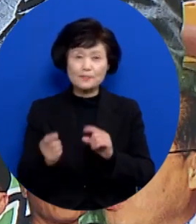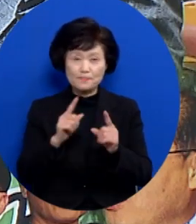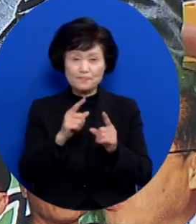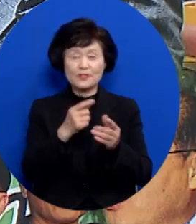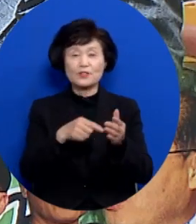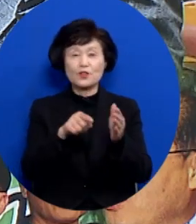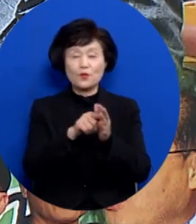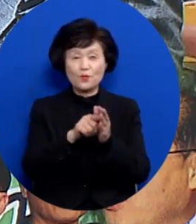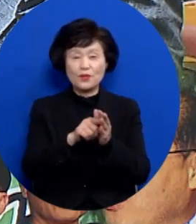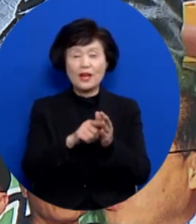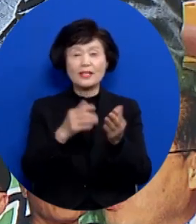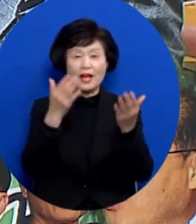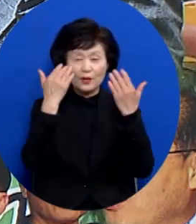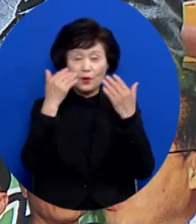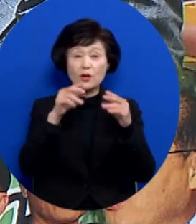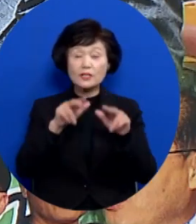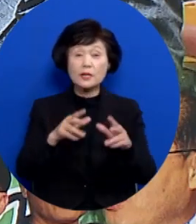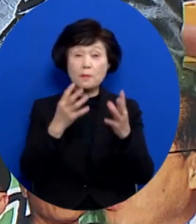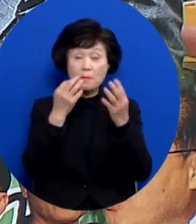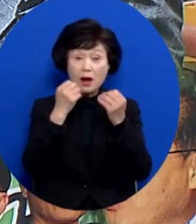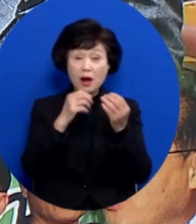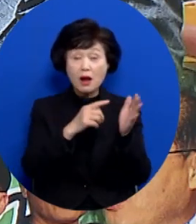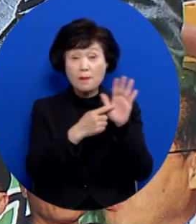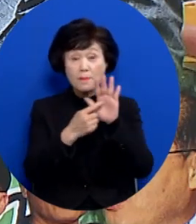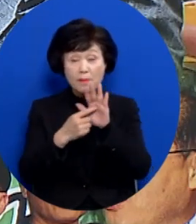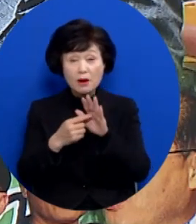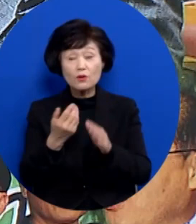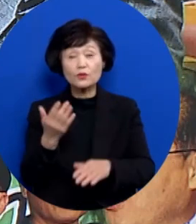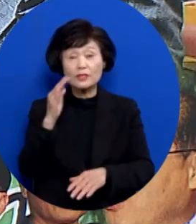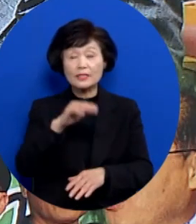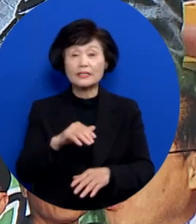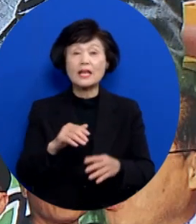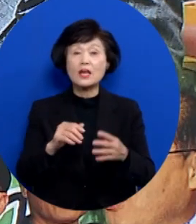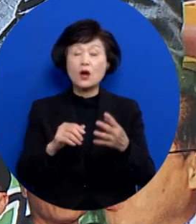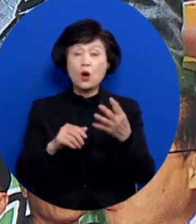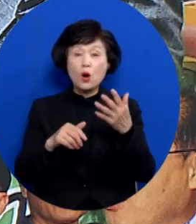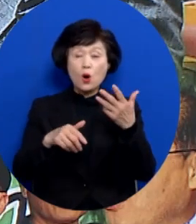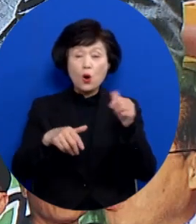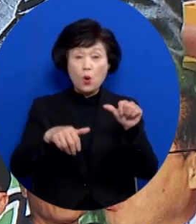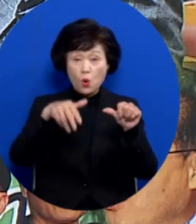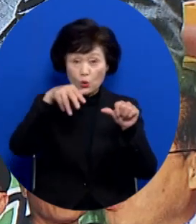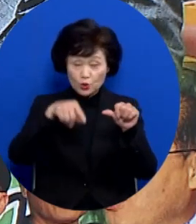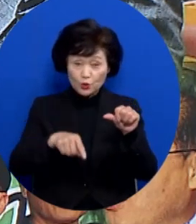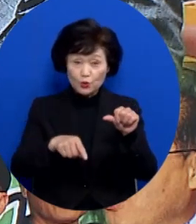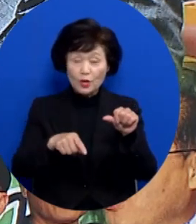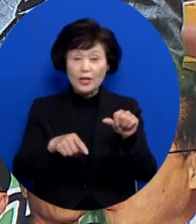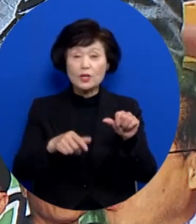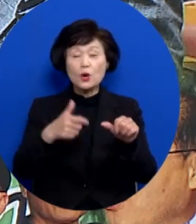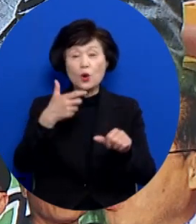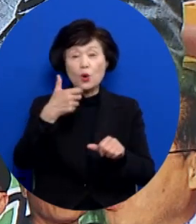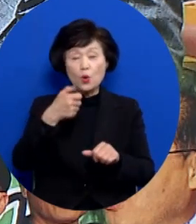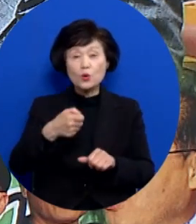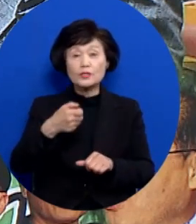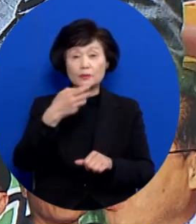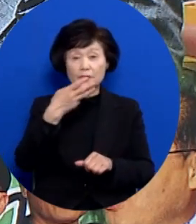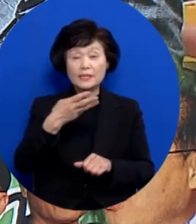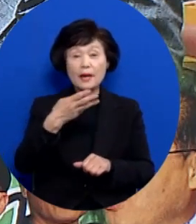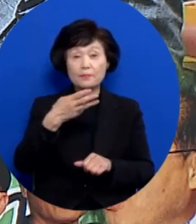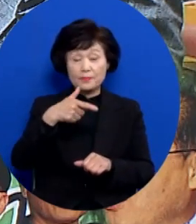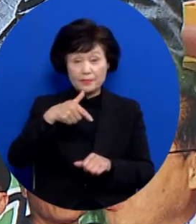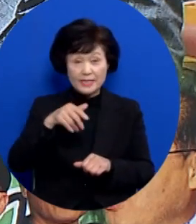듀란누학교 이제는 많이 알려졌는데요 4월 1일부터 5주간 포항에서 두란 53기 아버지 학교를